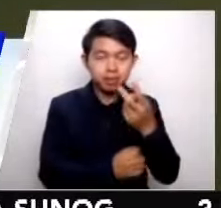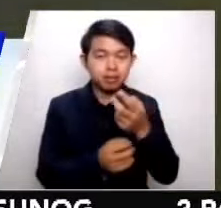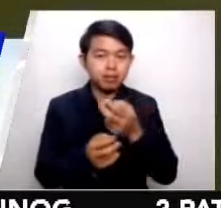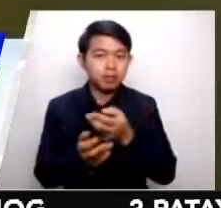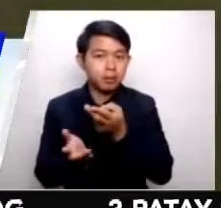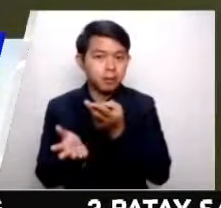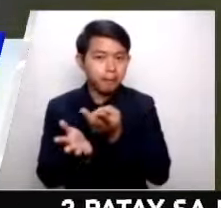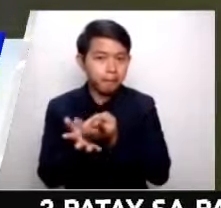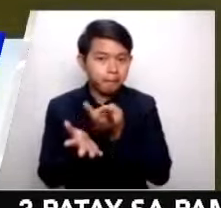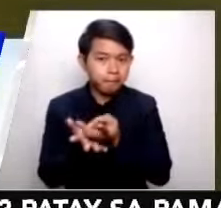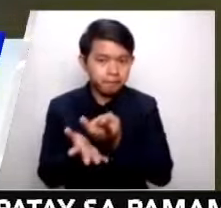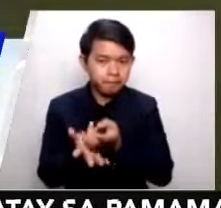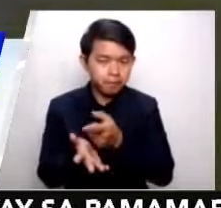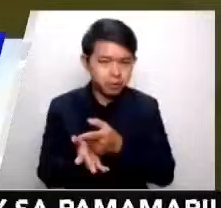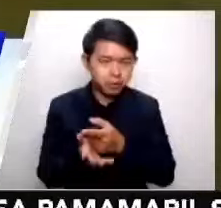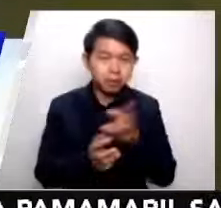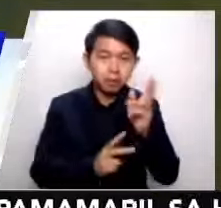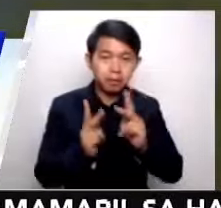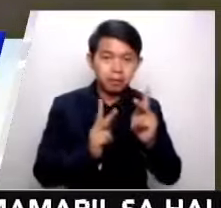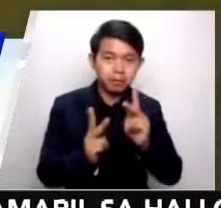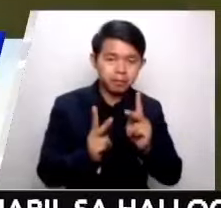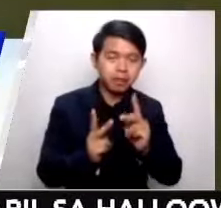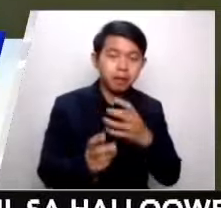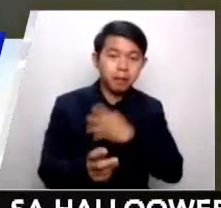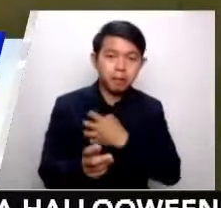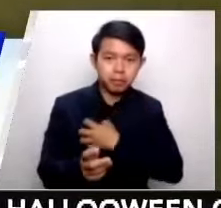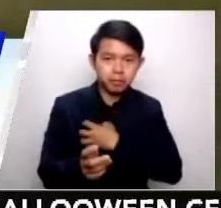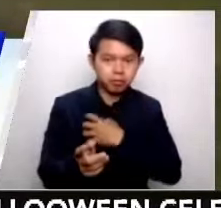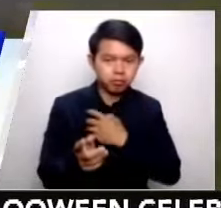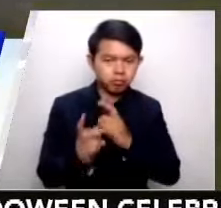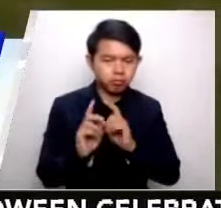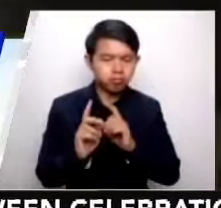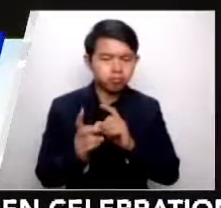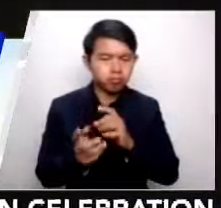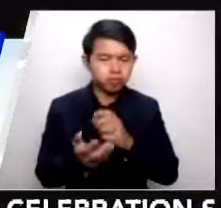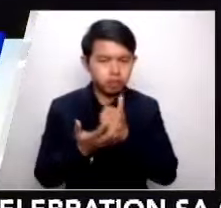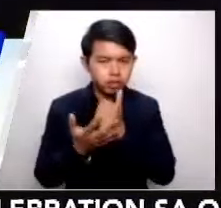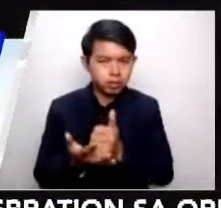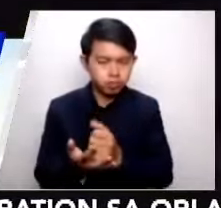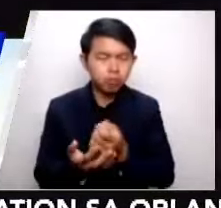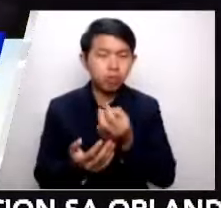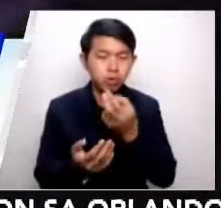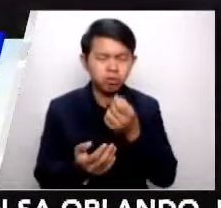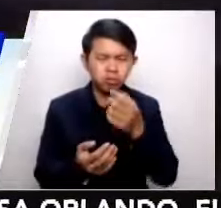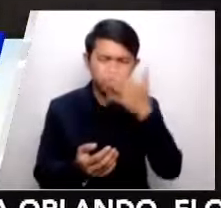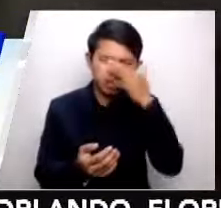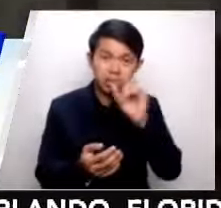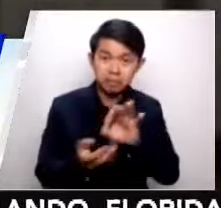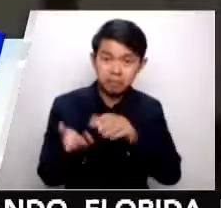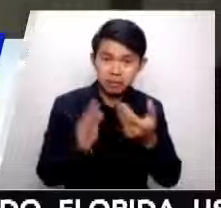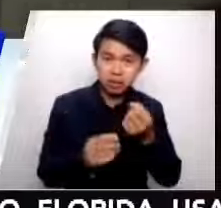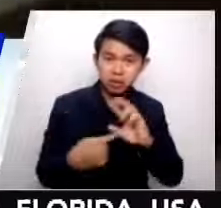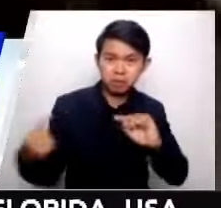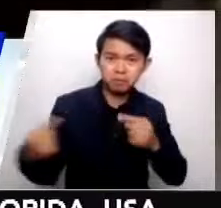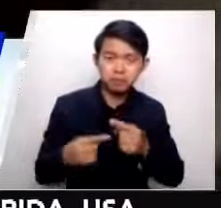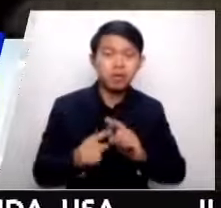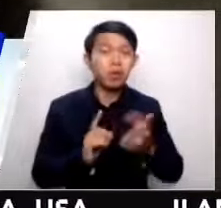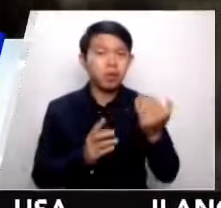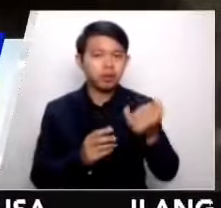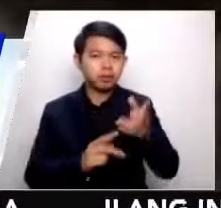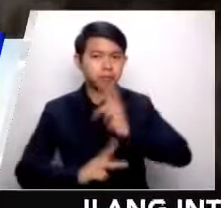sa kalsada ay nasawi o sugatan. Ayon sa mga otoridad, libo-libo ang mga taong nagdiiwang noon sa pinangyarihan ng krimen